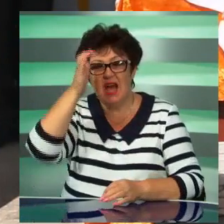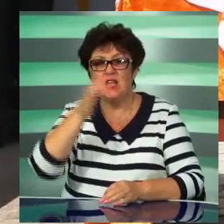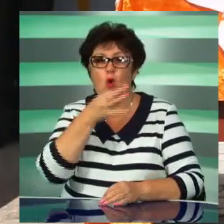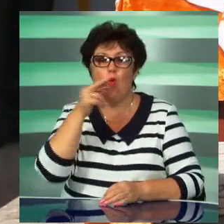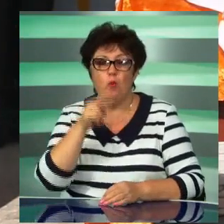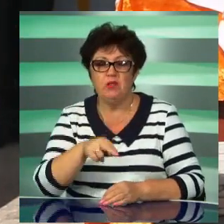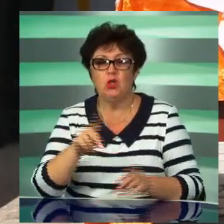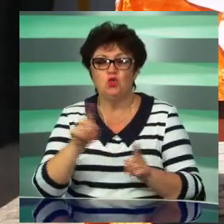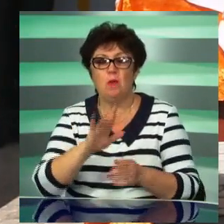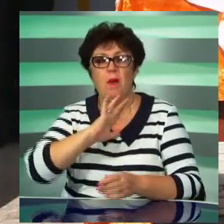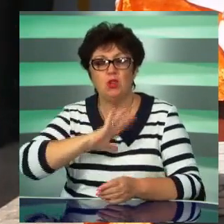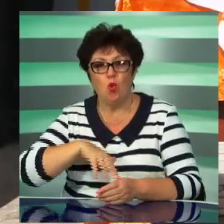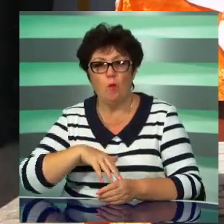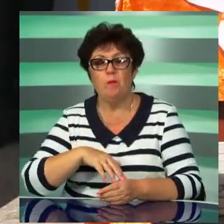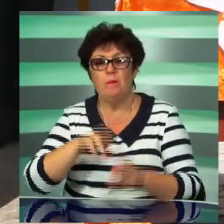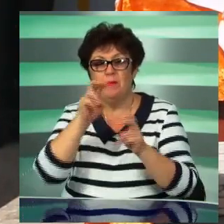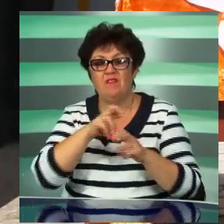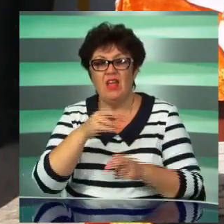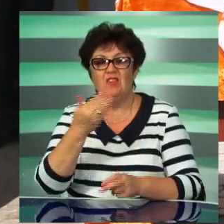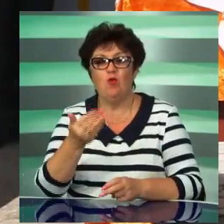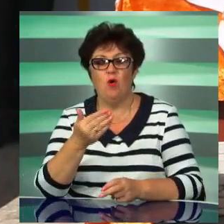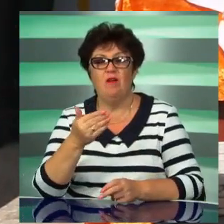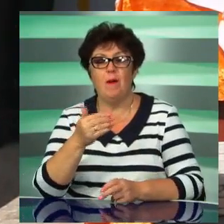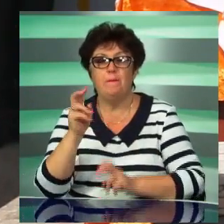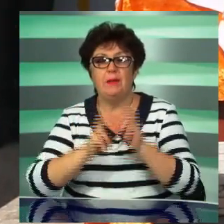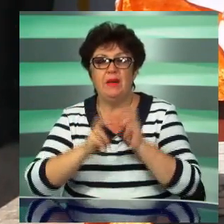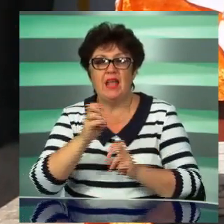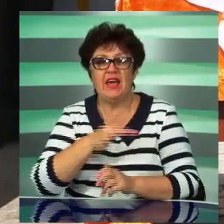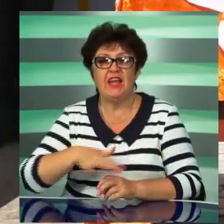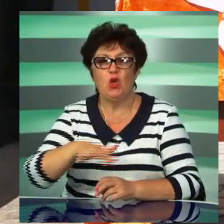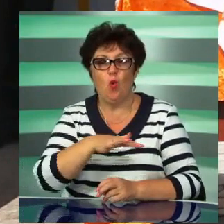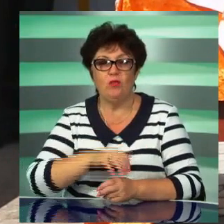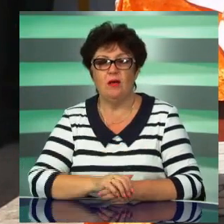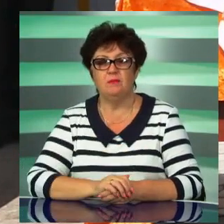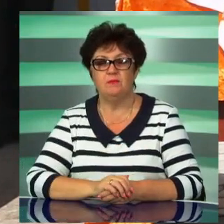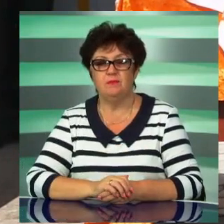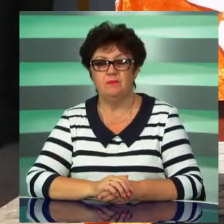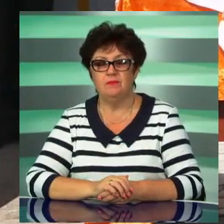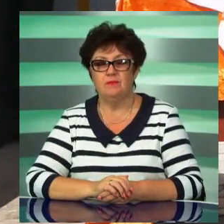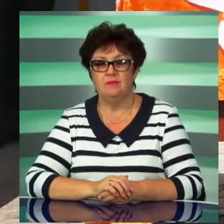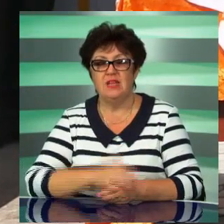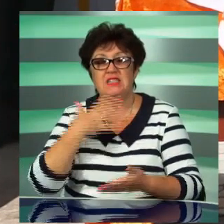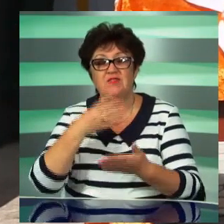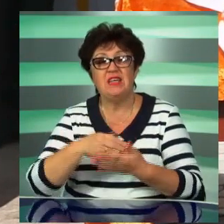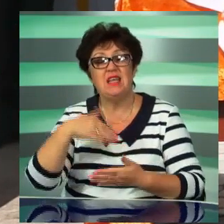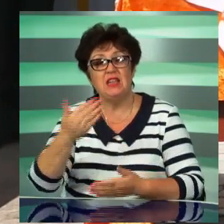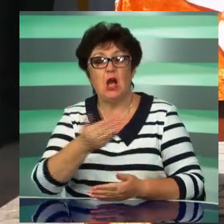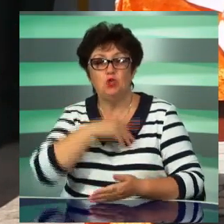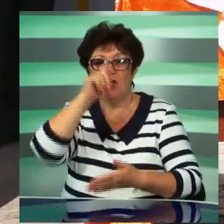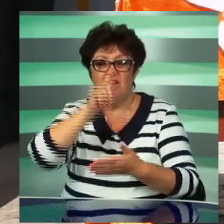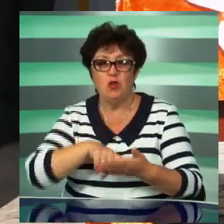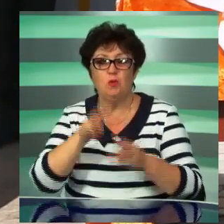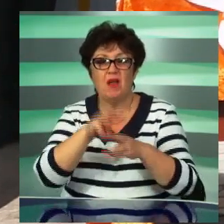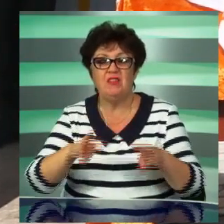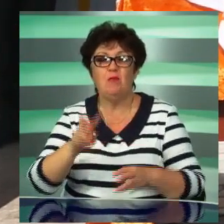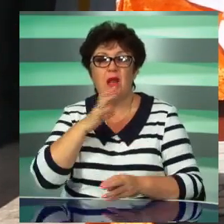опыт, чтобы потом применять его в ведущих предприятиях региона. Со своей стороны хочу заверить, что